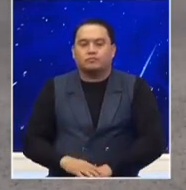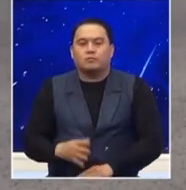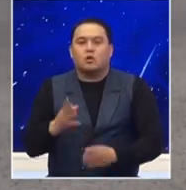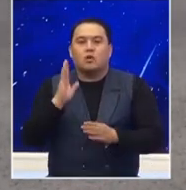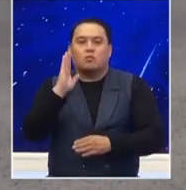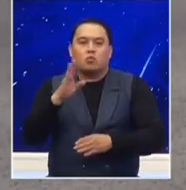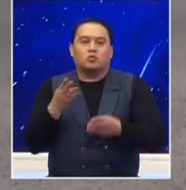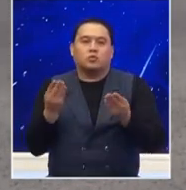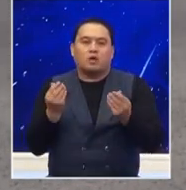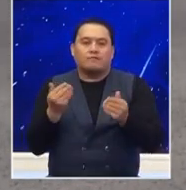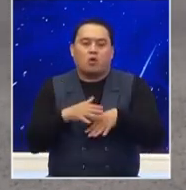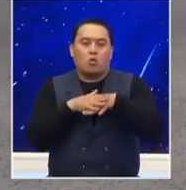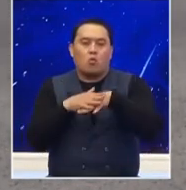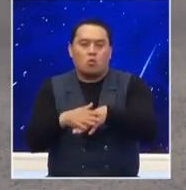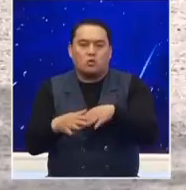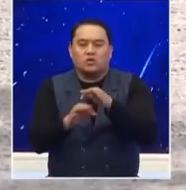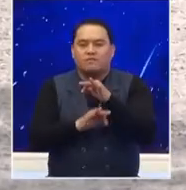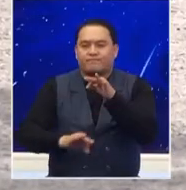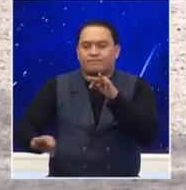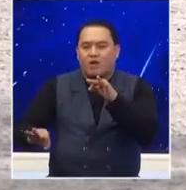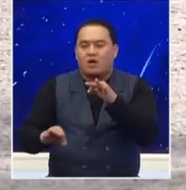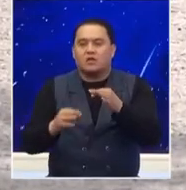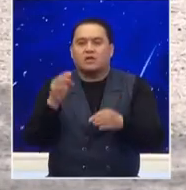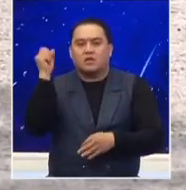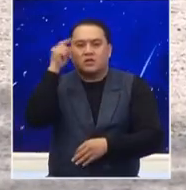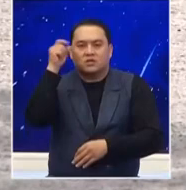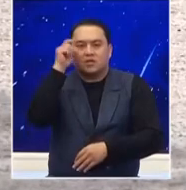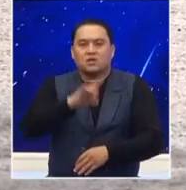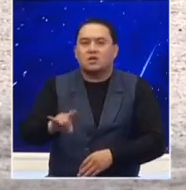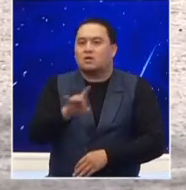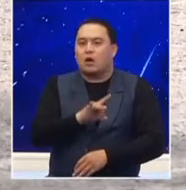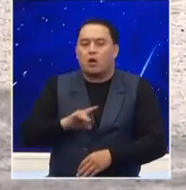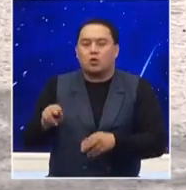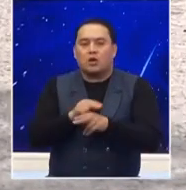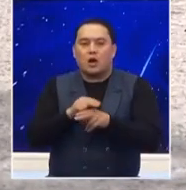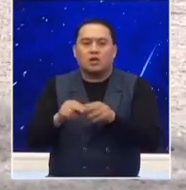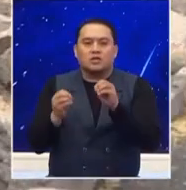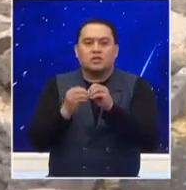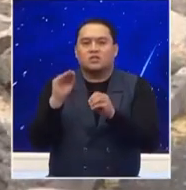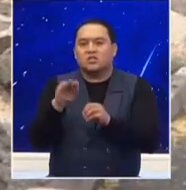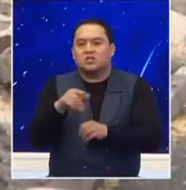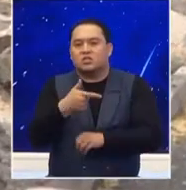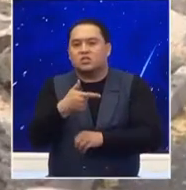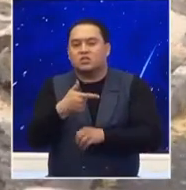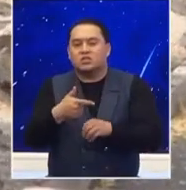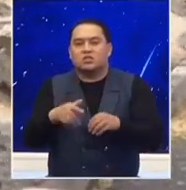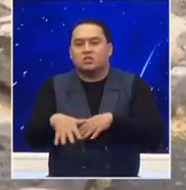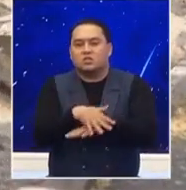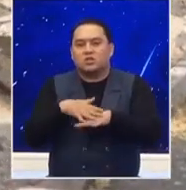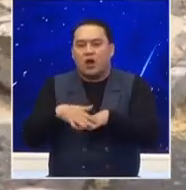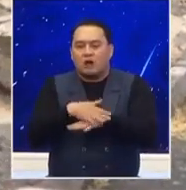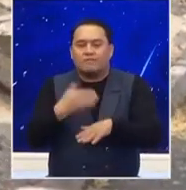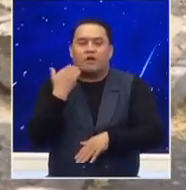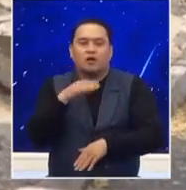выделены средства и на ремонт водопроводных сетей и водозабора в Искельдинском районе. В случае реконструкции более 10 тысяч жителей райцентра получат доступ